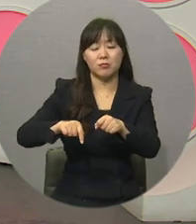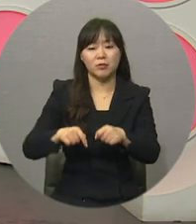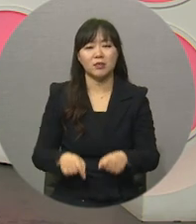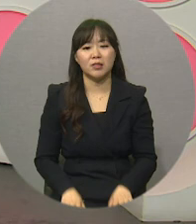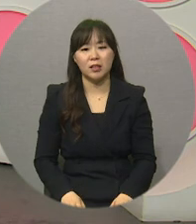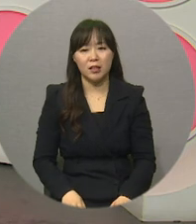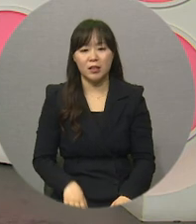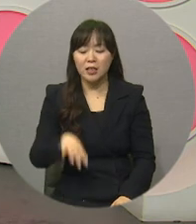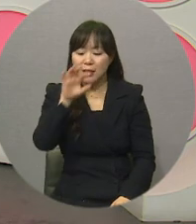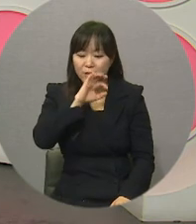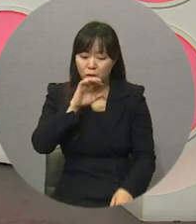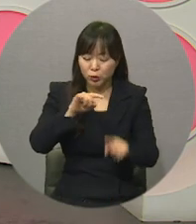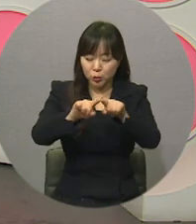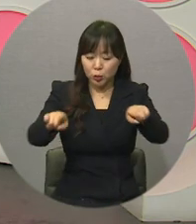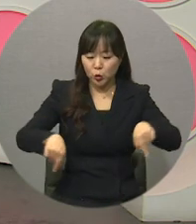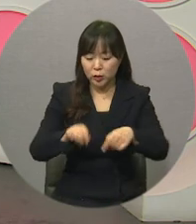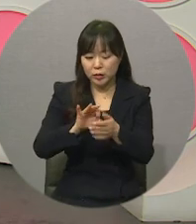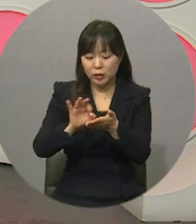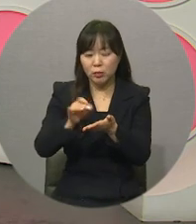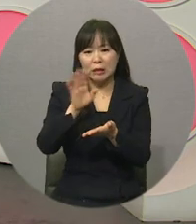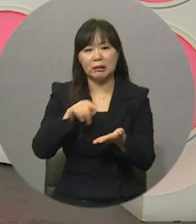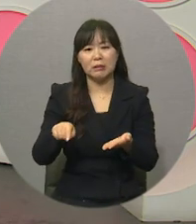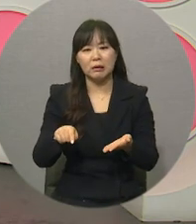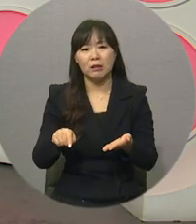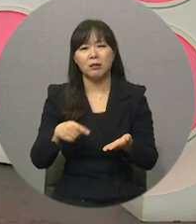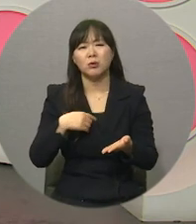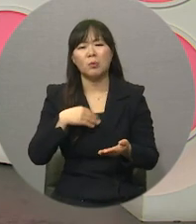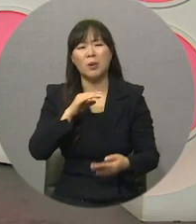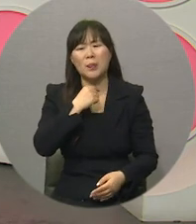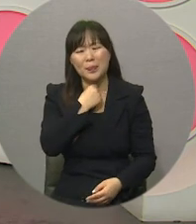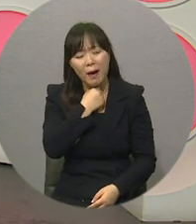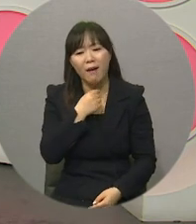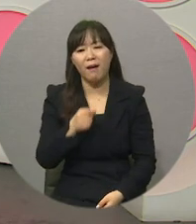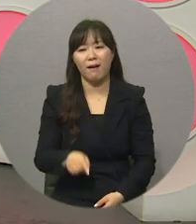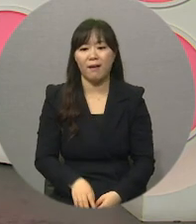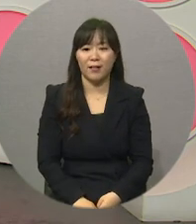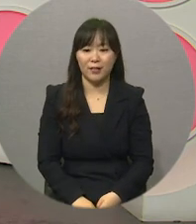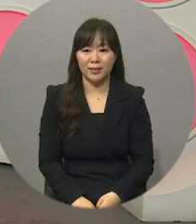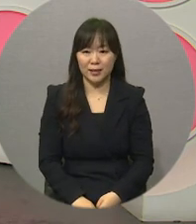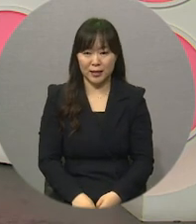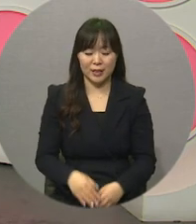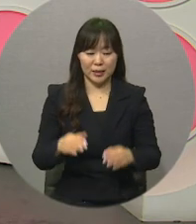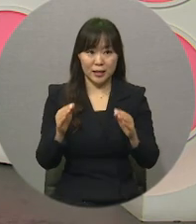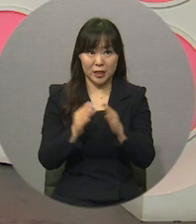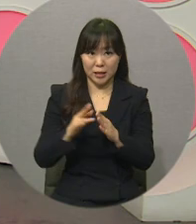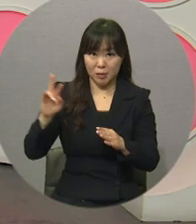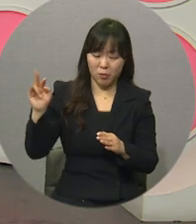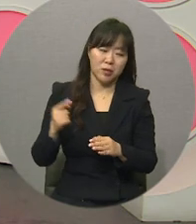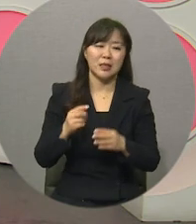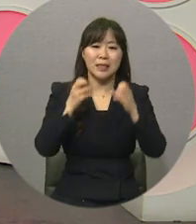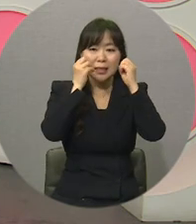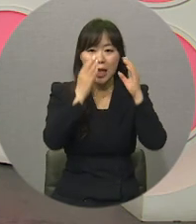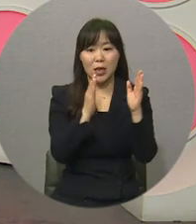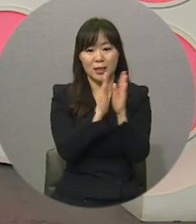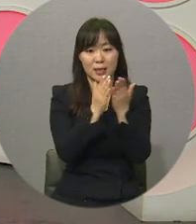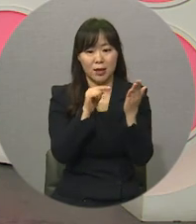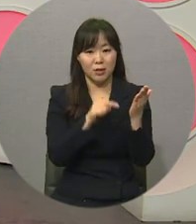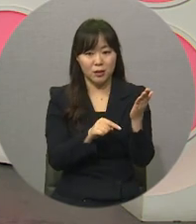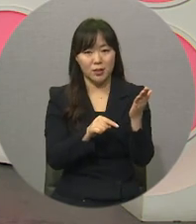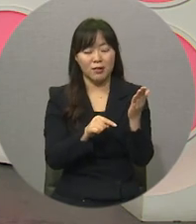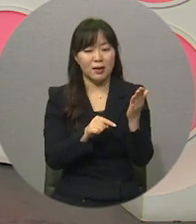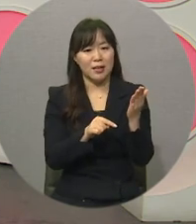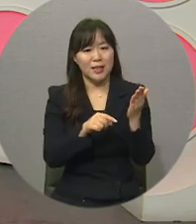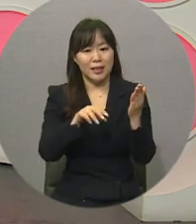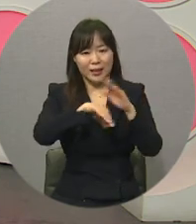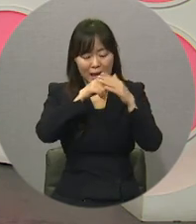이제 이면지 이렇게 연습장으로 쓰는데, 저는 그 연습장이 너무 갖고 싶은 거예요. 그래갖고 집에 와가지고, 새